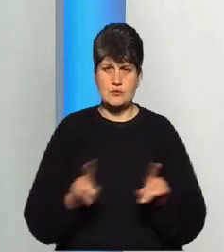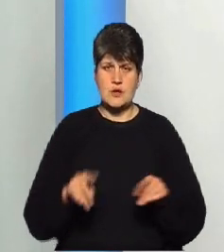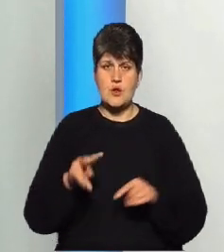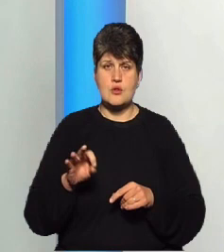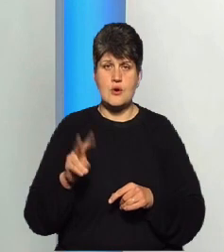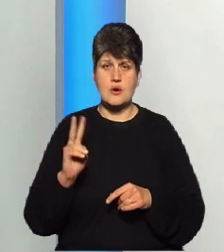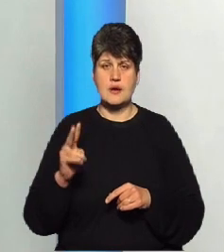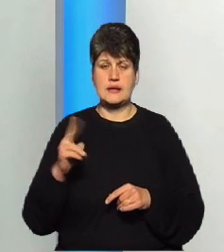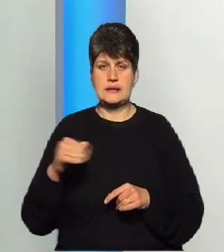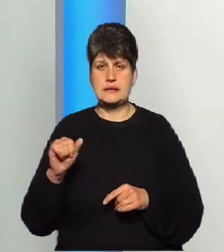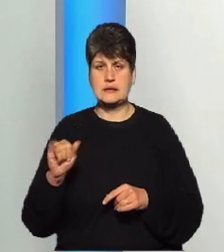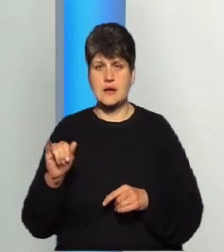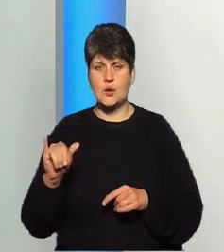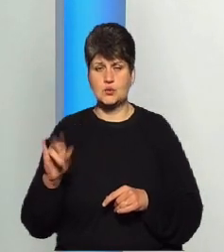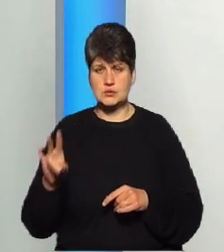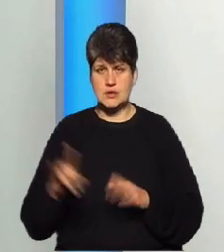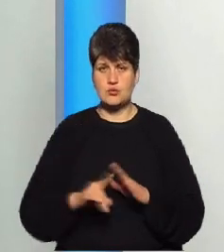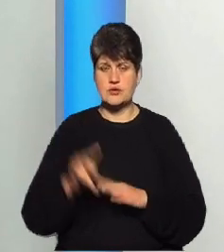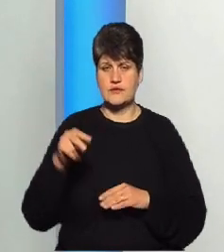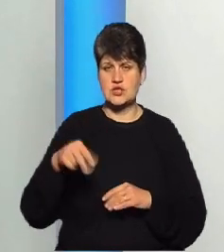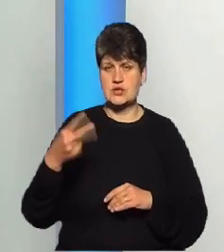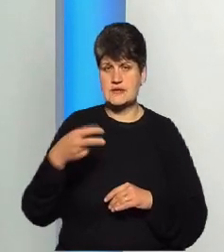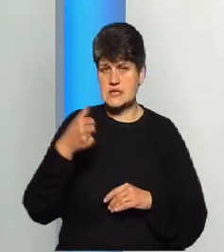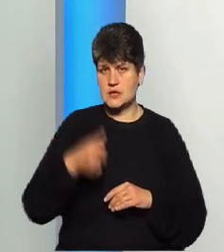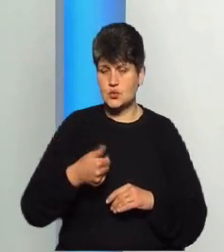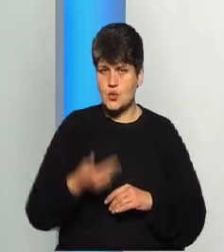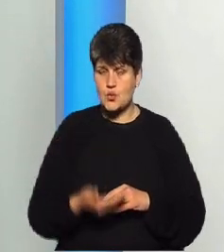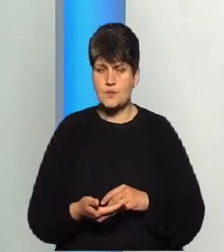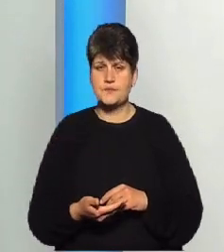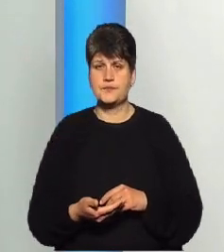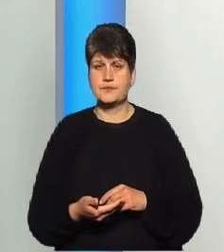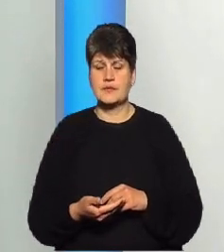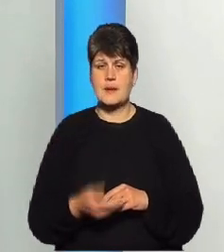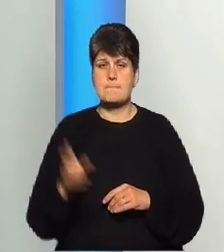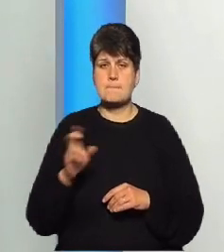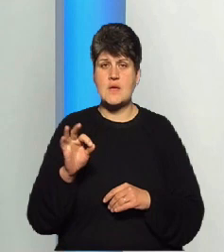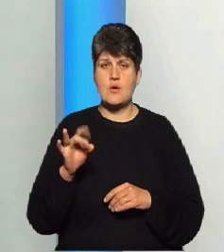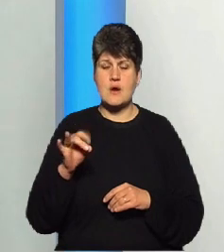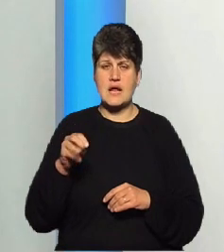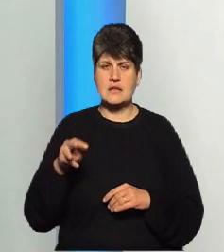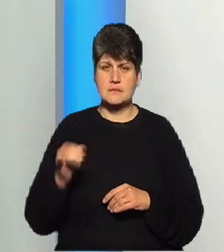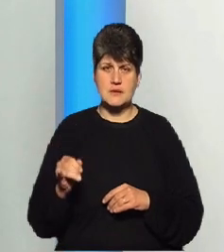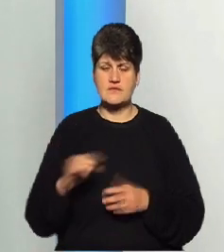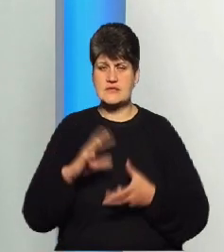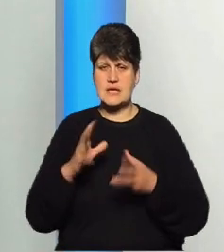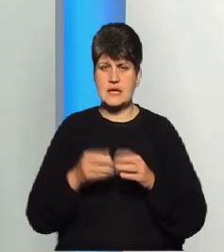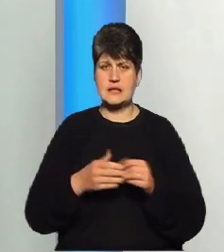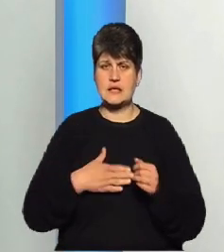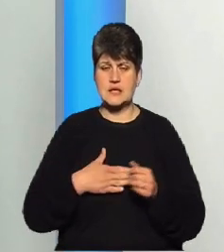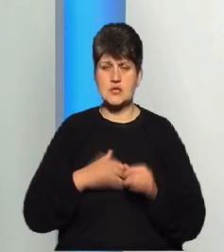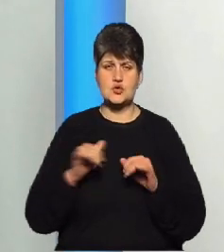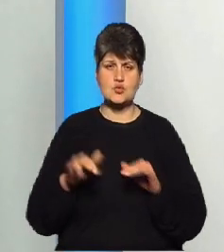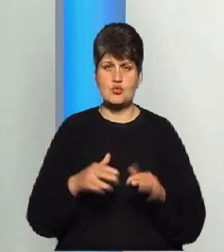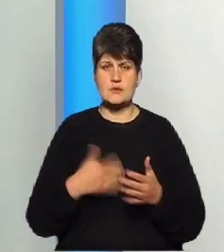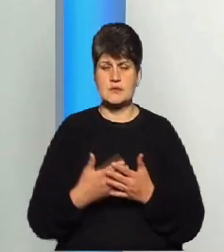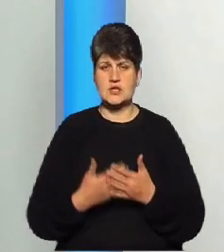початку 2020 року на біоритми, власне, як взагалі на наш весь спосіб і стиль життя він вплинув. Тому